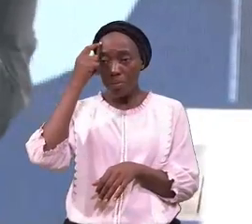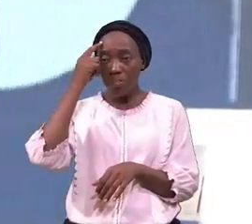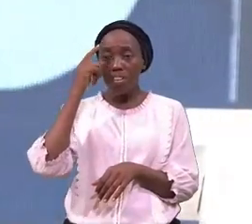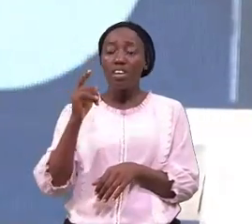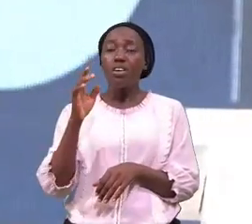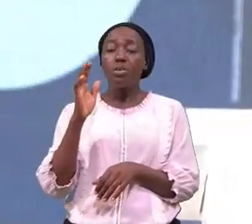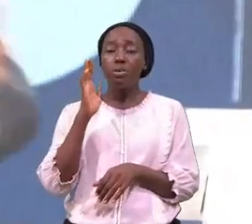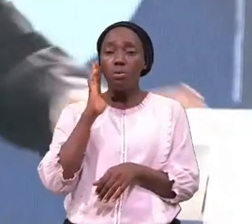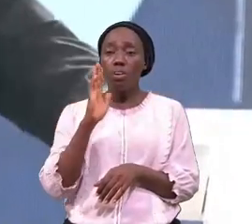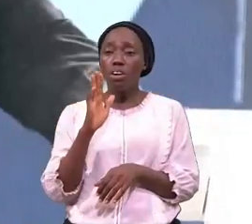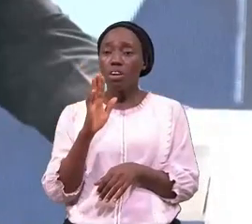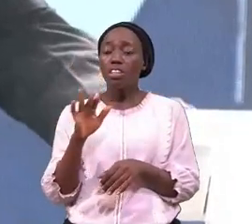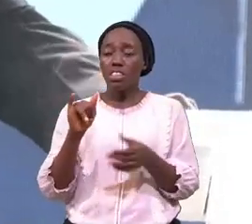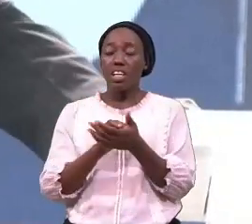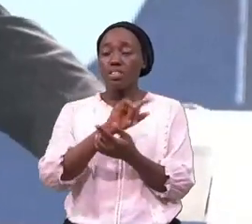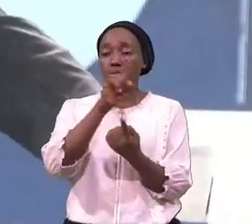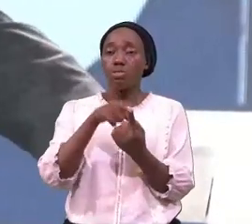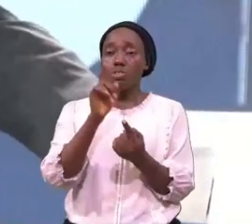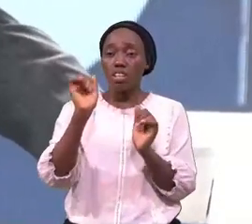et même vos pensées, vos buts,